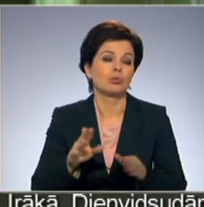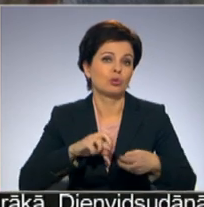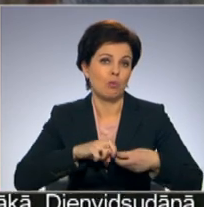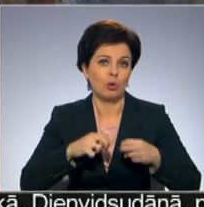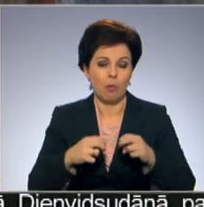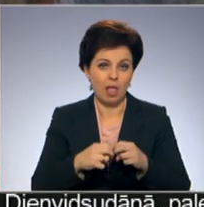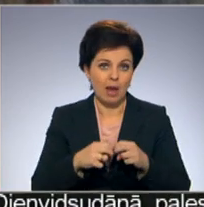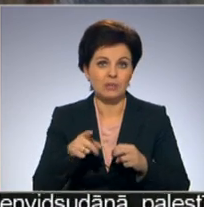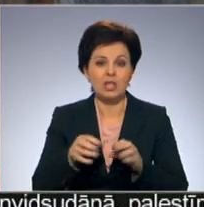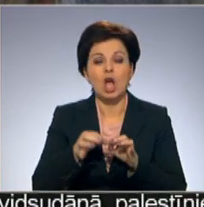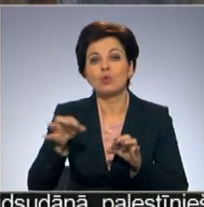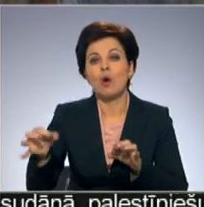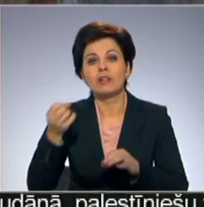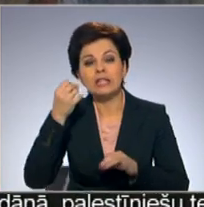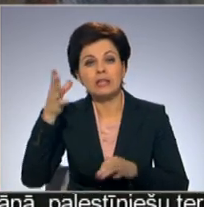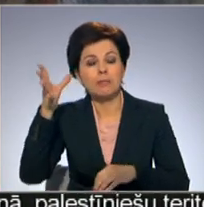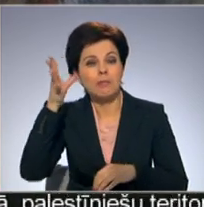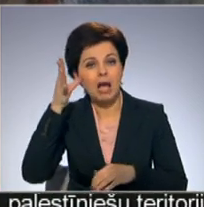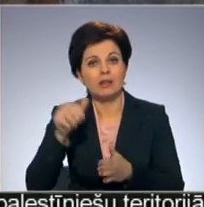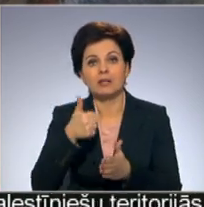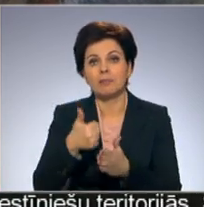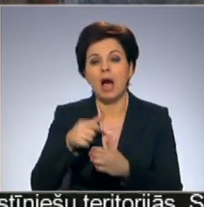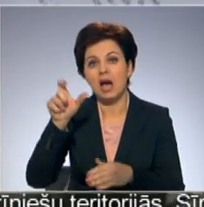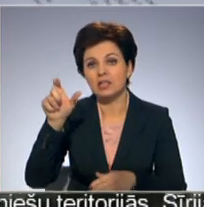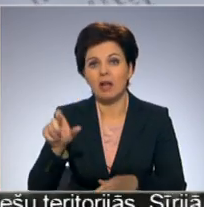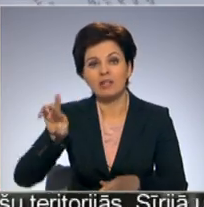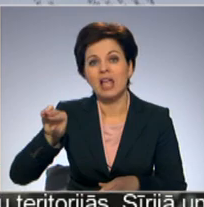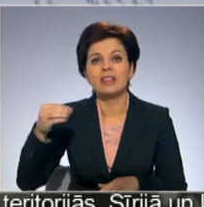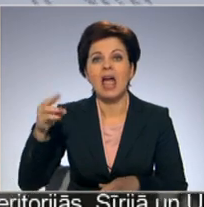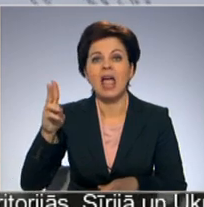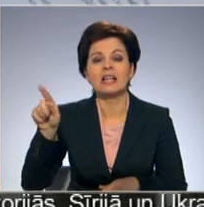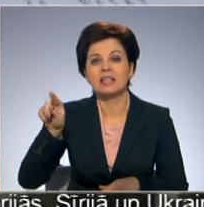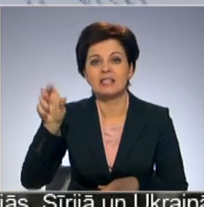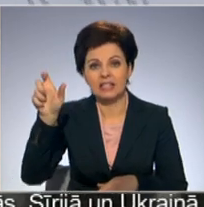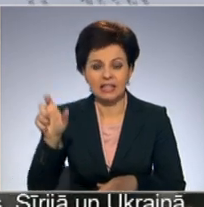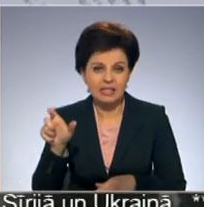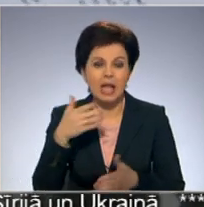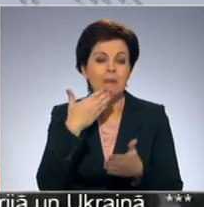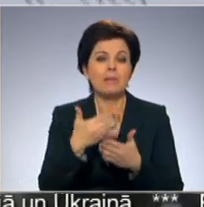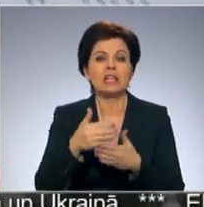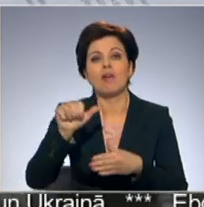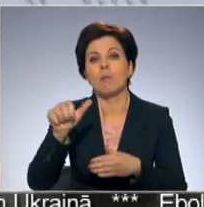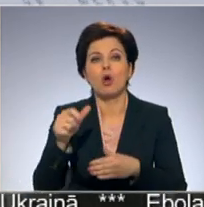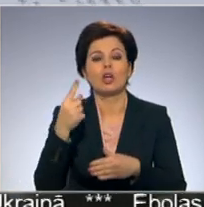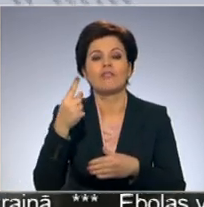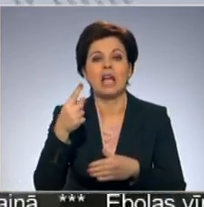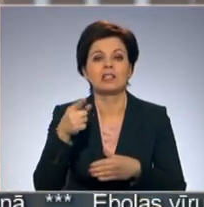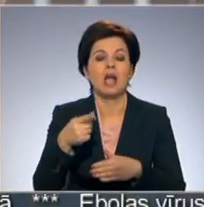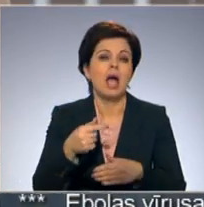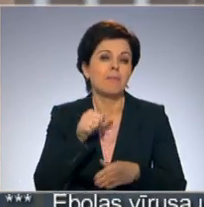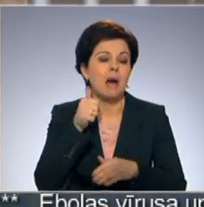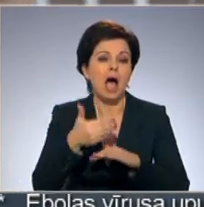problēmas radīs. Novada izglītības pārvaldes pārstāvis Vilis Deksnis uzskata, ka nu pat piedāvātais modelis ir tikai viens no variantiem un satraukties